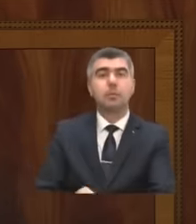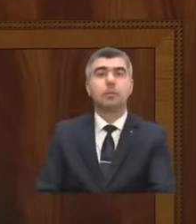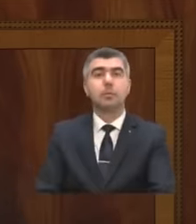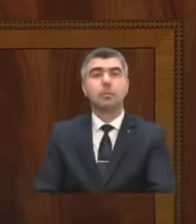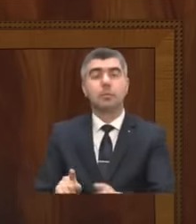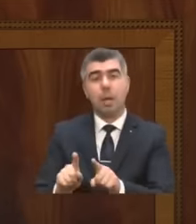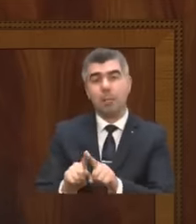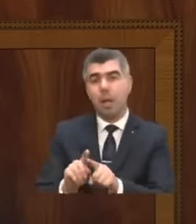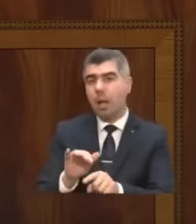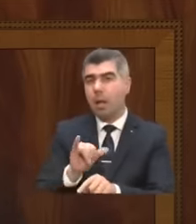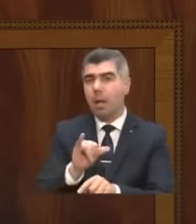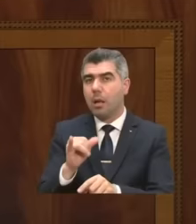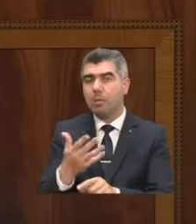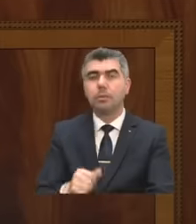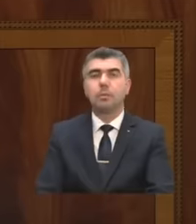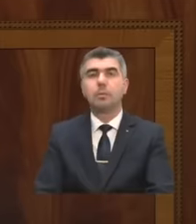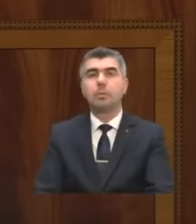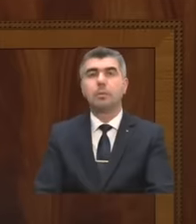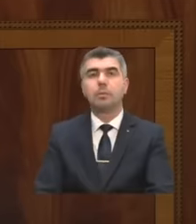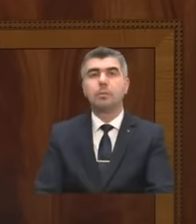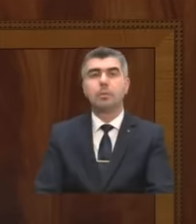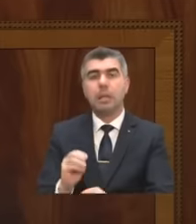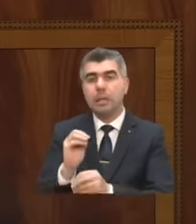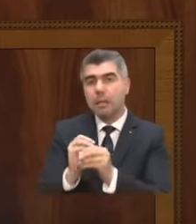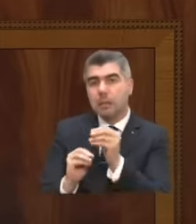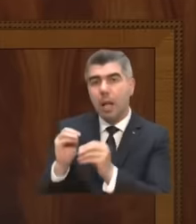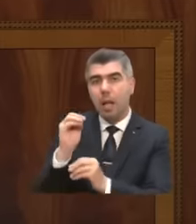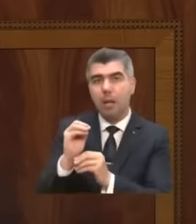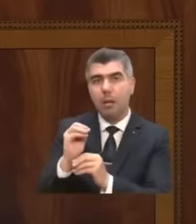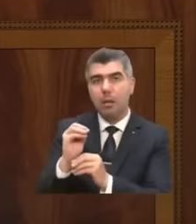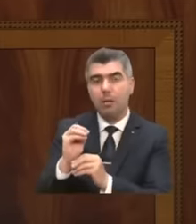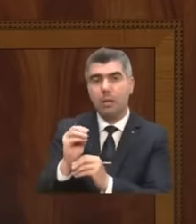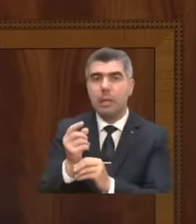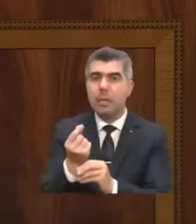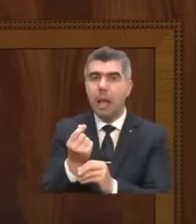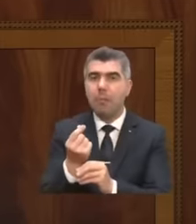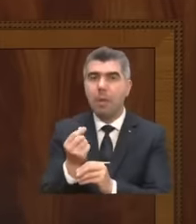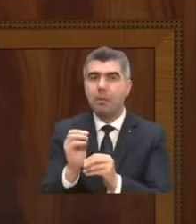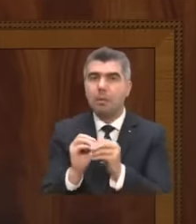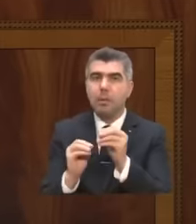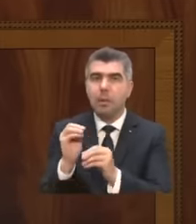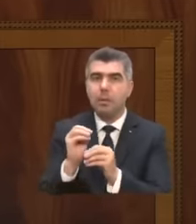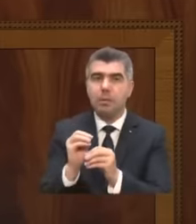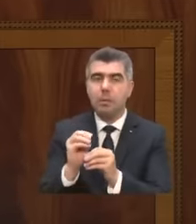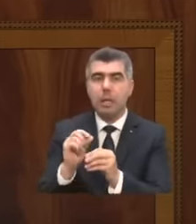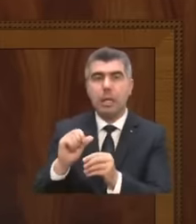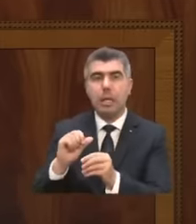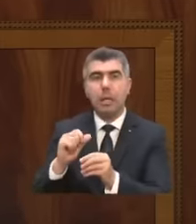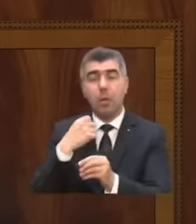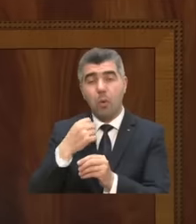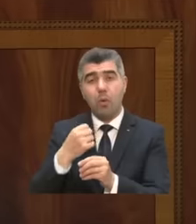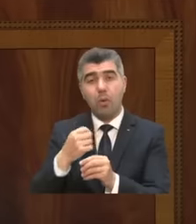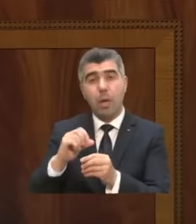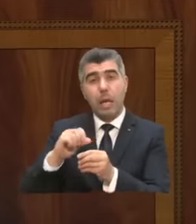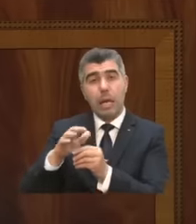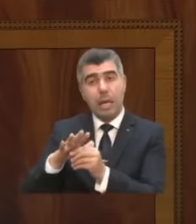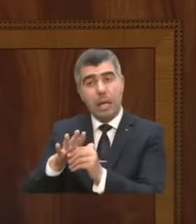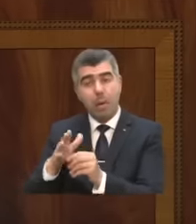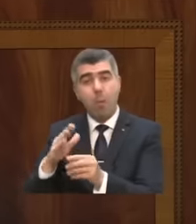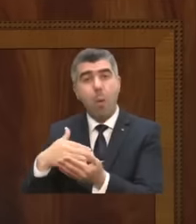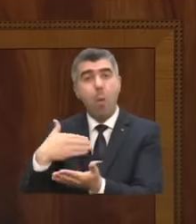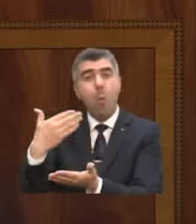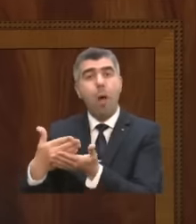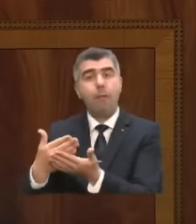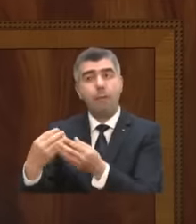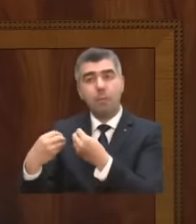الخضره ربما طلعت شعلت فيها هاد العافيه، قلتوا قلصتوا الصادرات والعافيه مازال شاعله، يمكن هذا